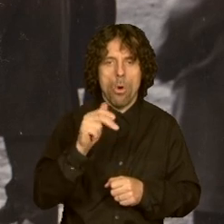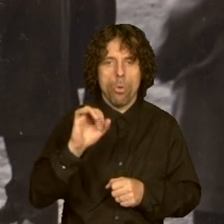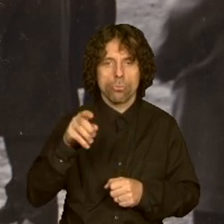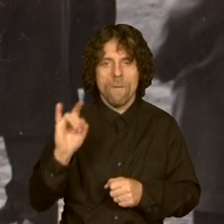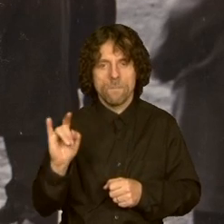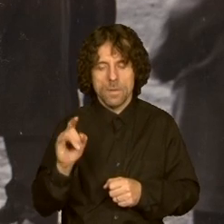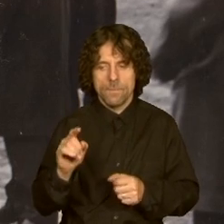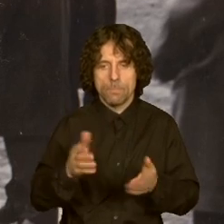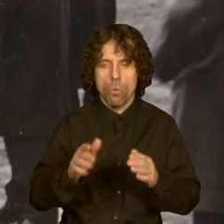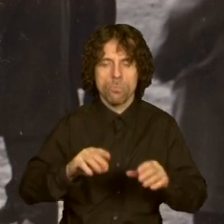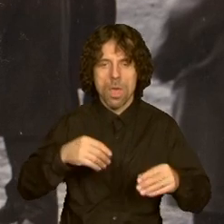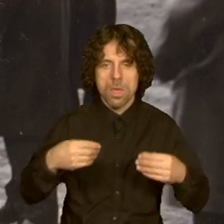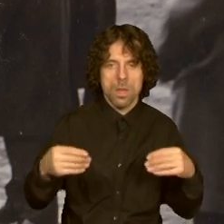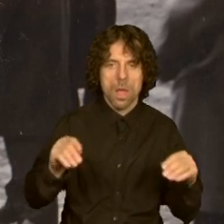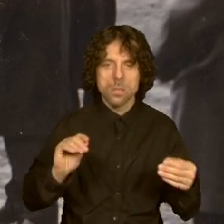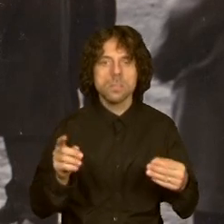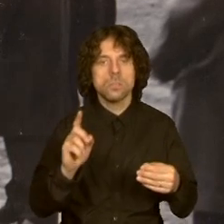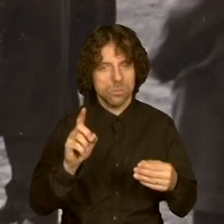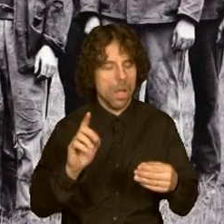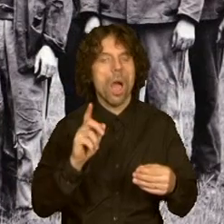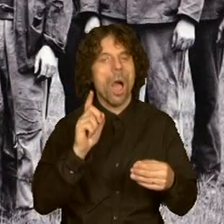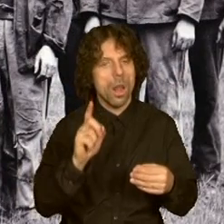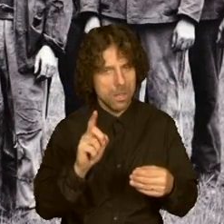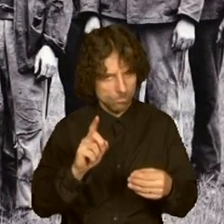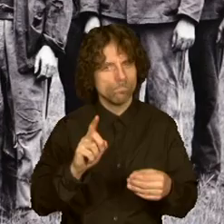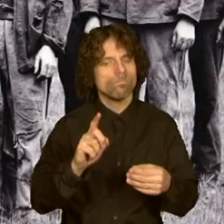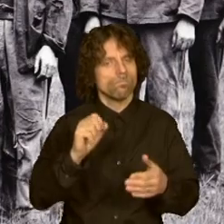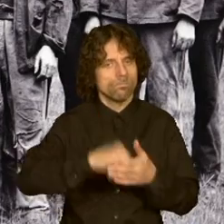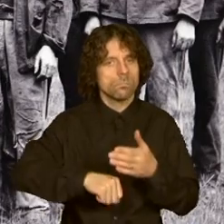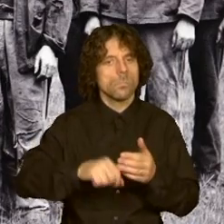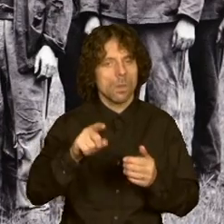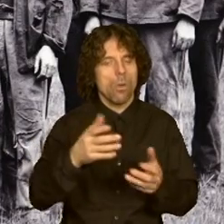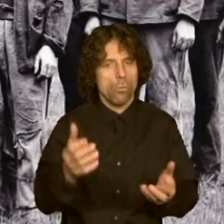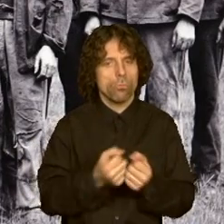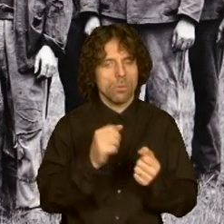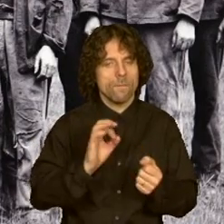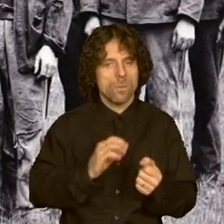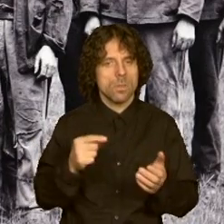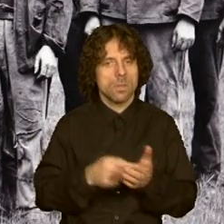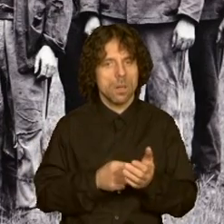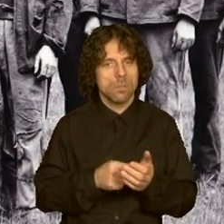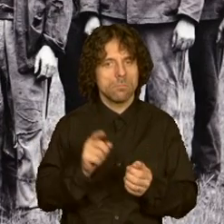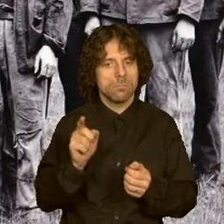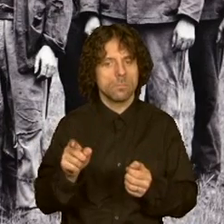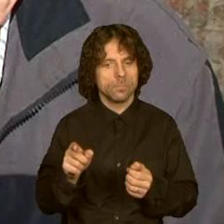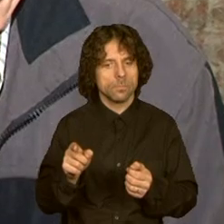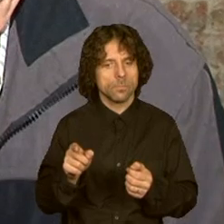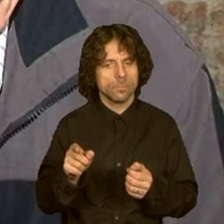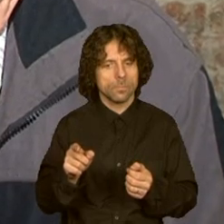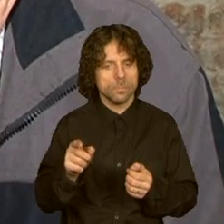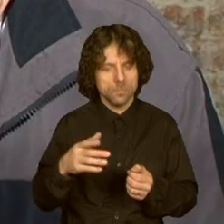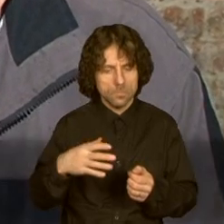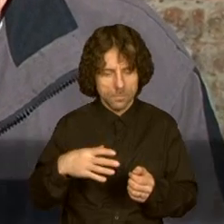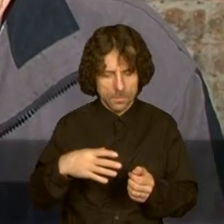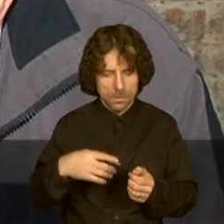kamiennego Makoszowy w sposób elastyczny, ale jednocześnie nieustępliwy osiągał swoje cele. I co miał